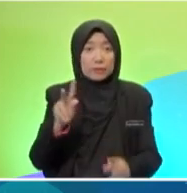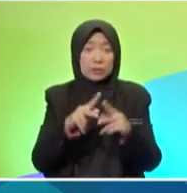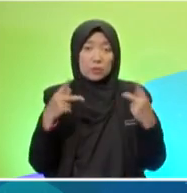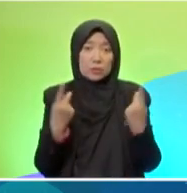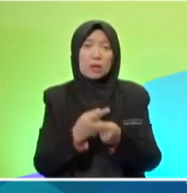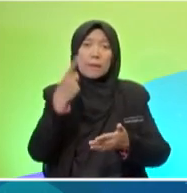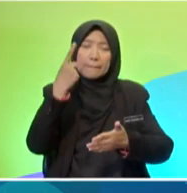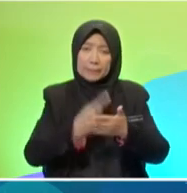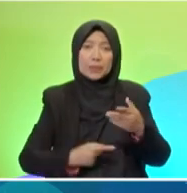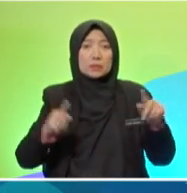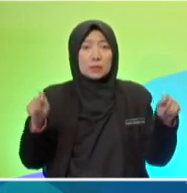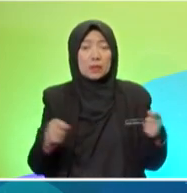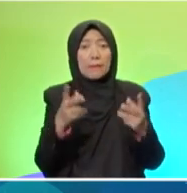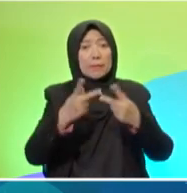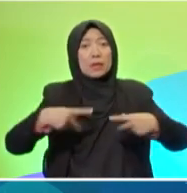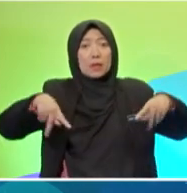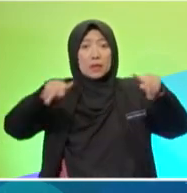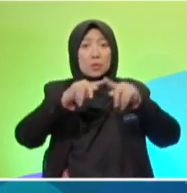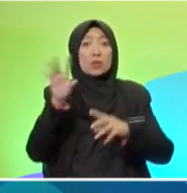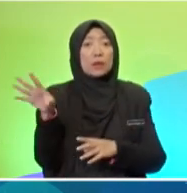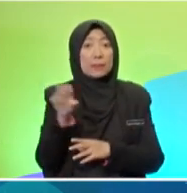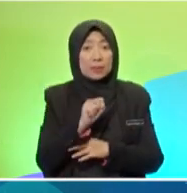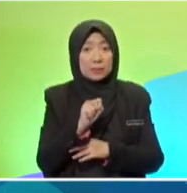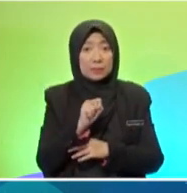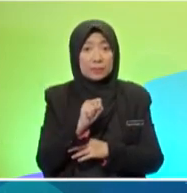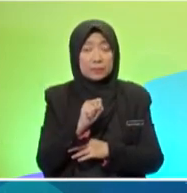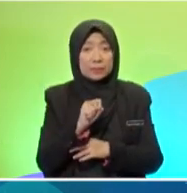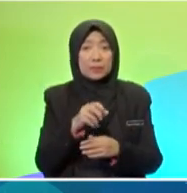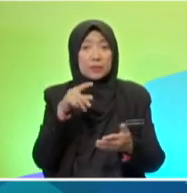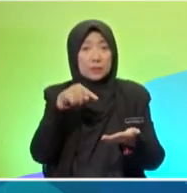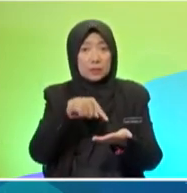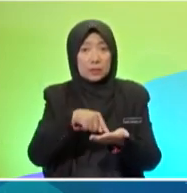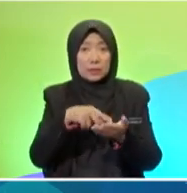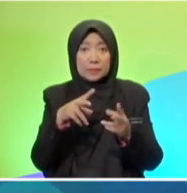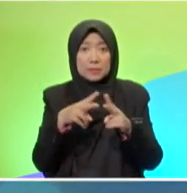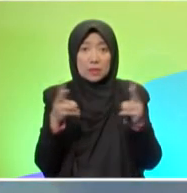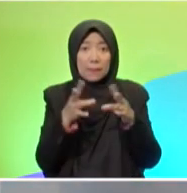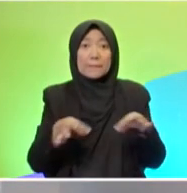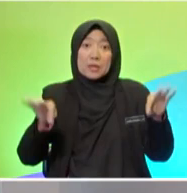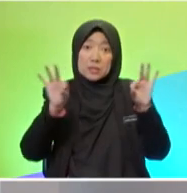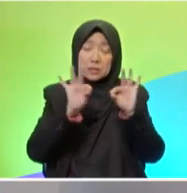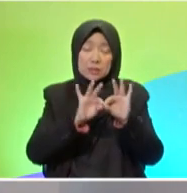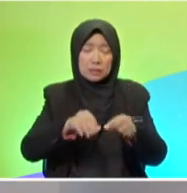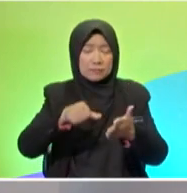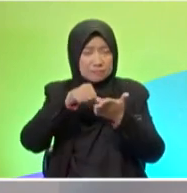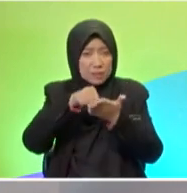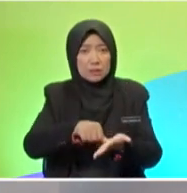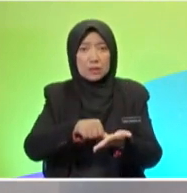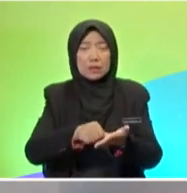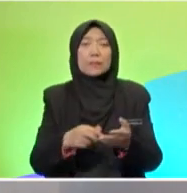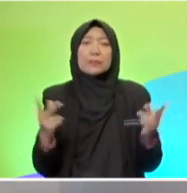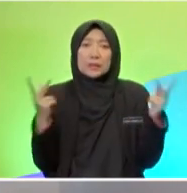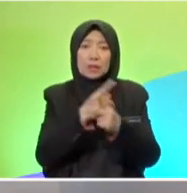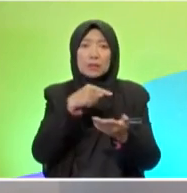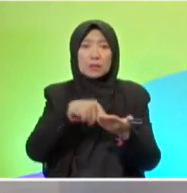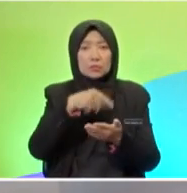Apa tindakan yang Perlu diambil tindakan yang perlu diambil inilah perkara yang paling penting kita tekankan pada kali ini sebab ramah orang